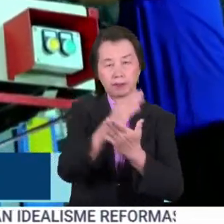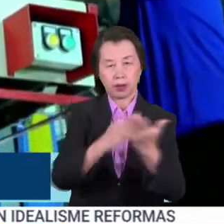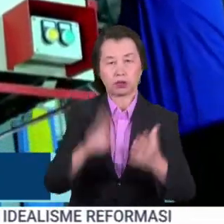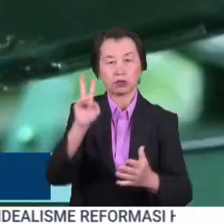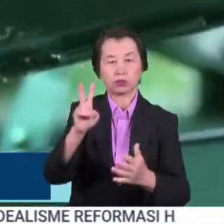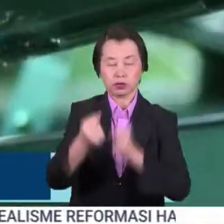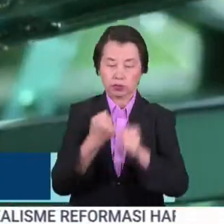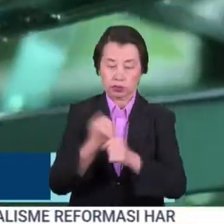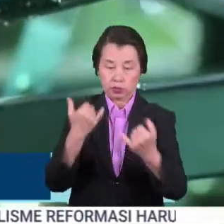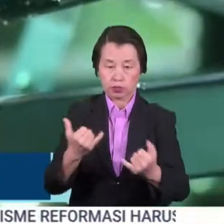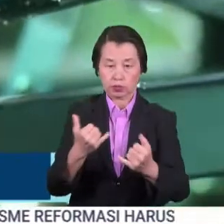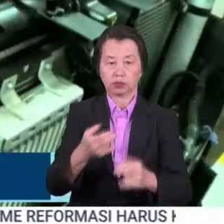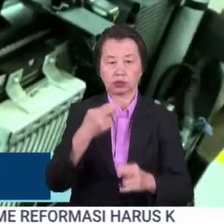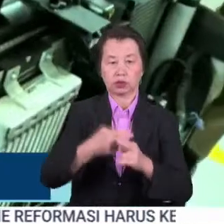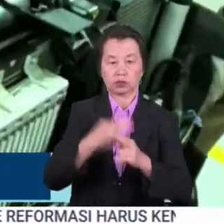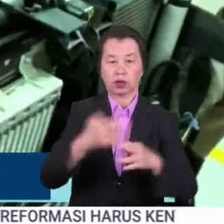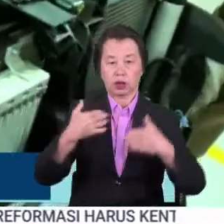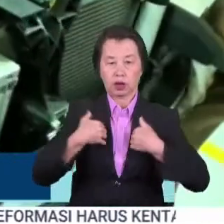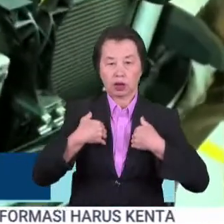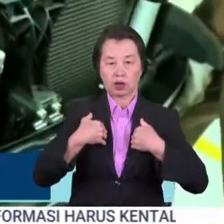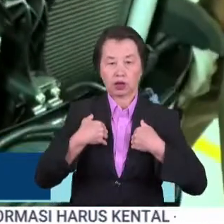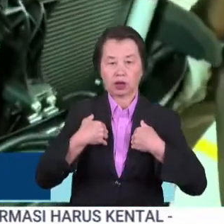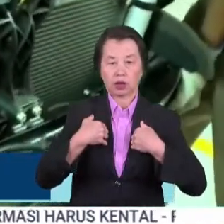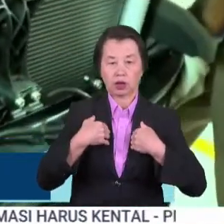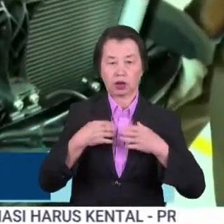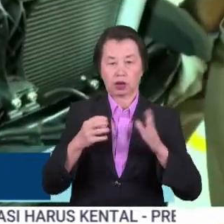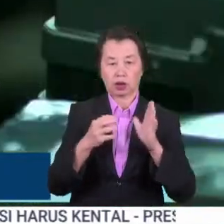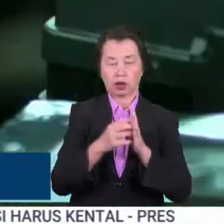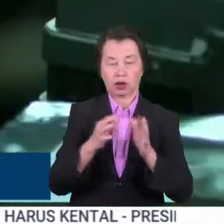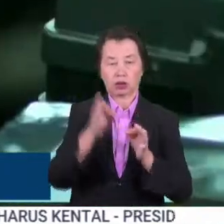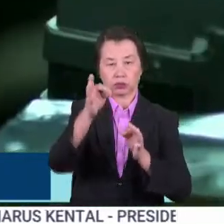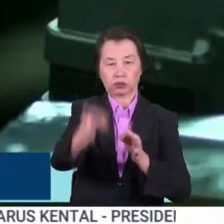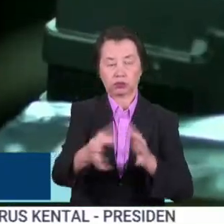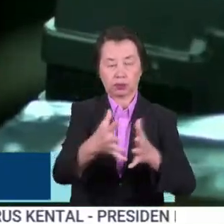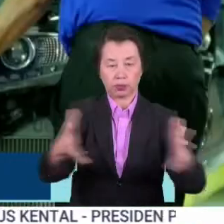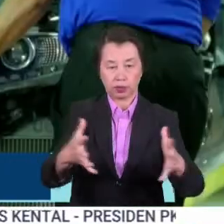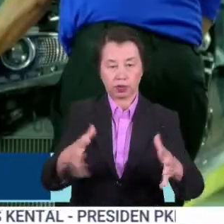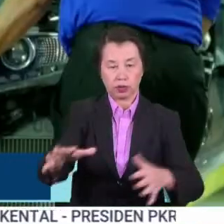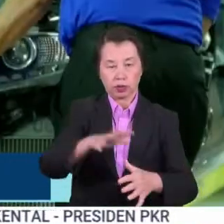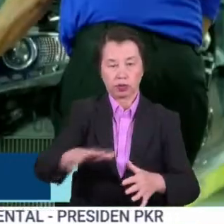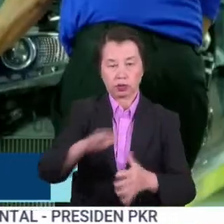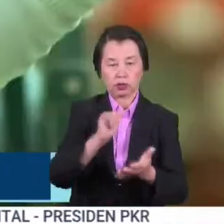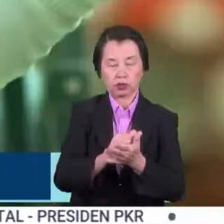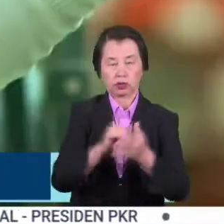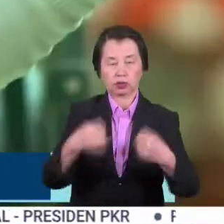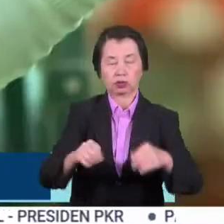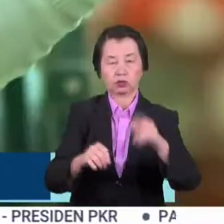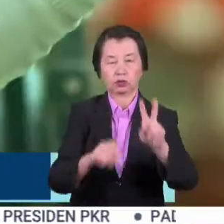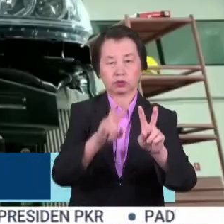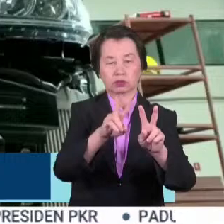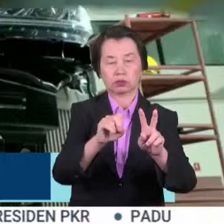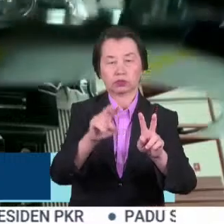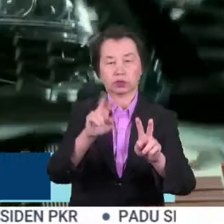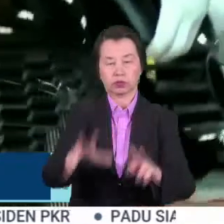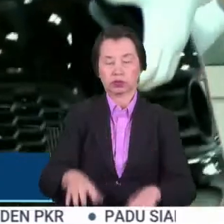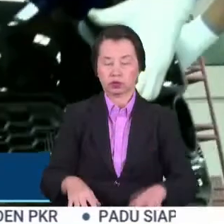kedua tahun ini, terutamanya jenama yang memiliki pesanan tertunggak yang besar. Anggaran TIV 2023